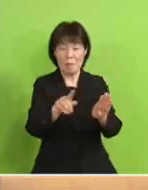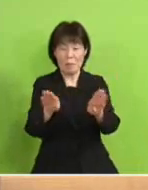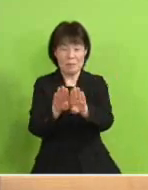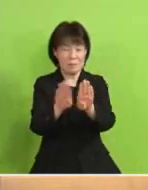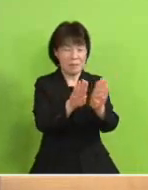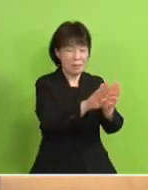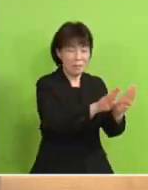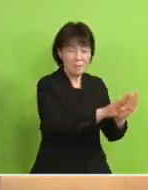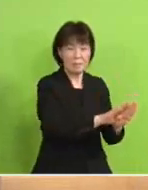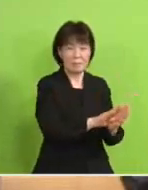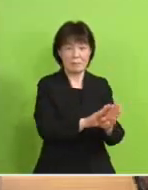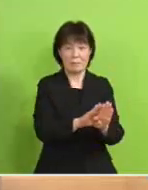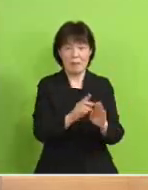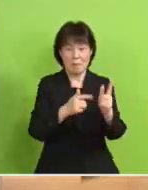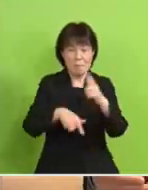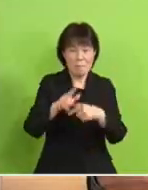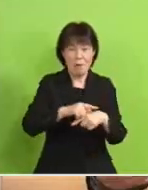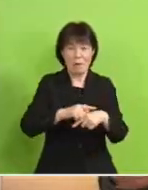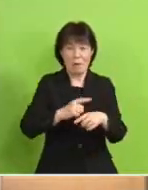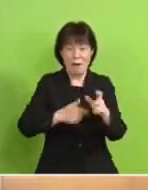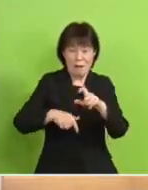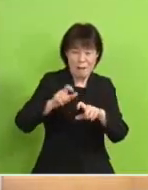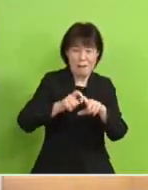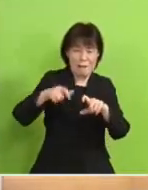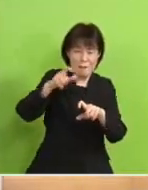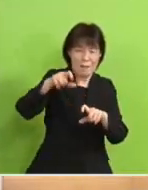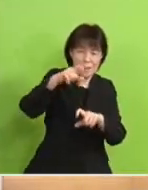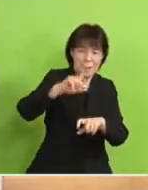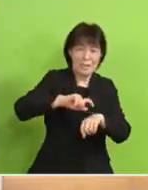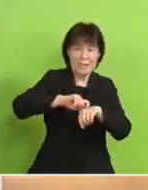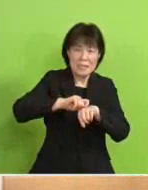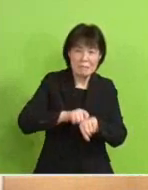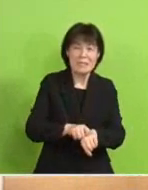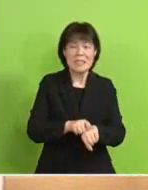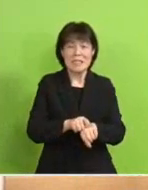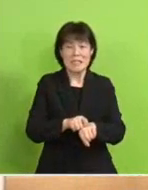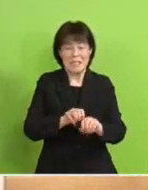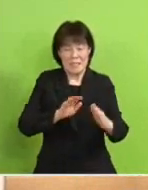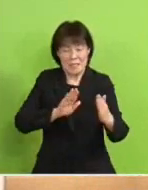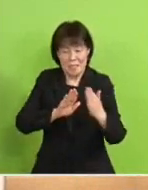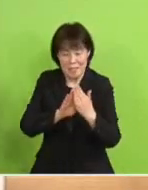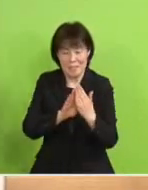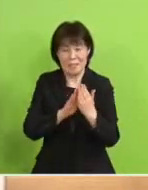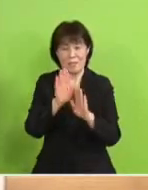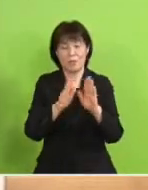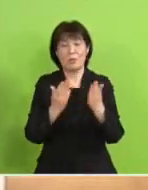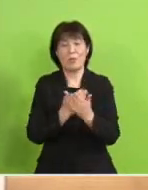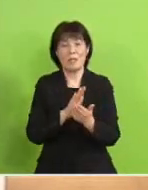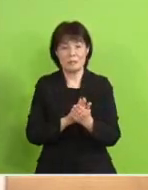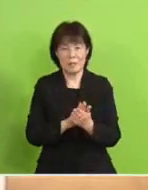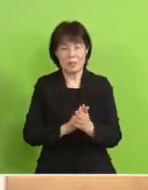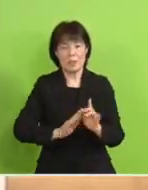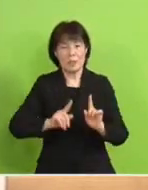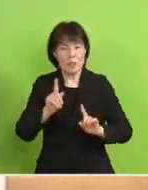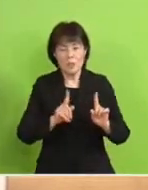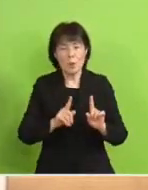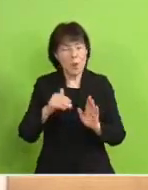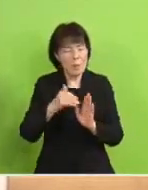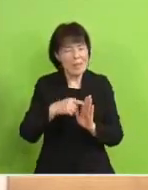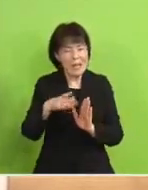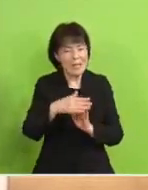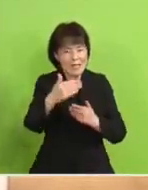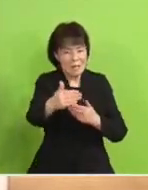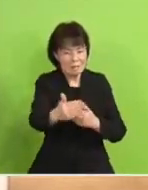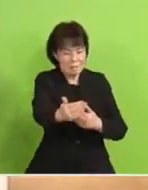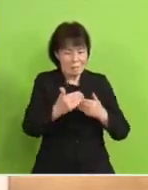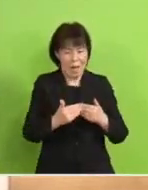もがもっと厳しい、もっとさらにっていう厳しい措置に向かわざるを得ないんで、ともかくそこまでは